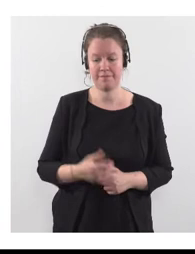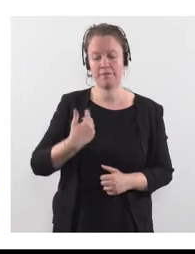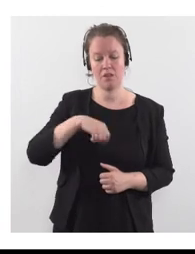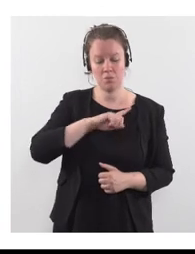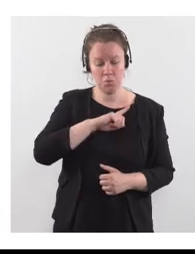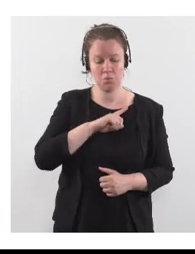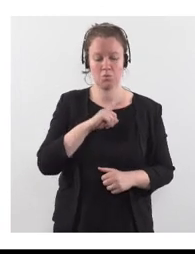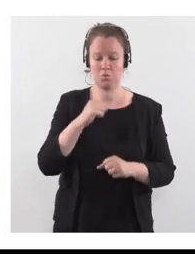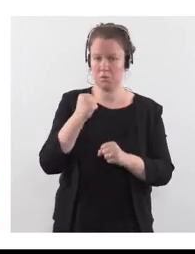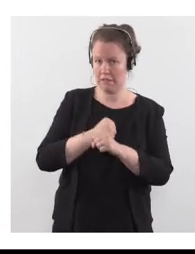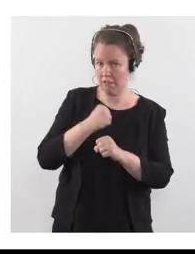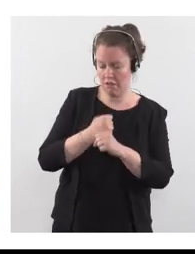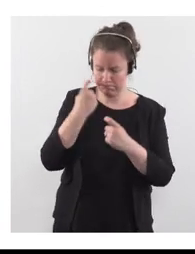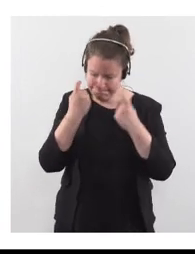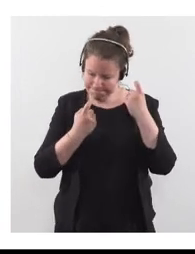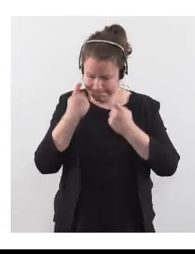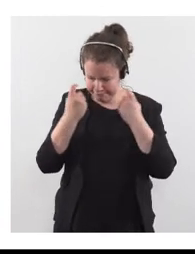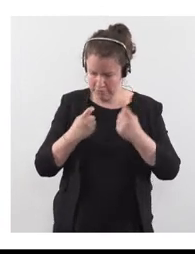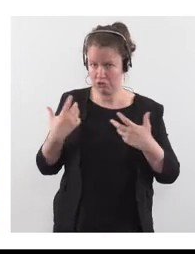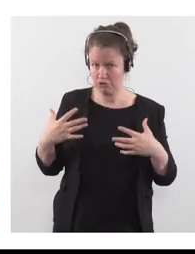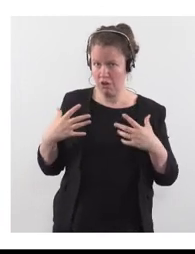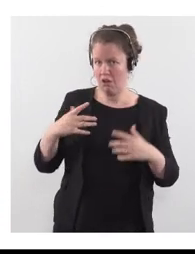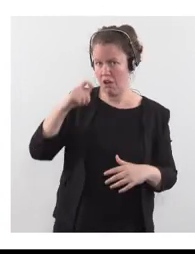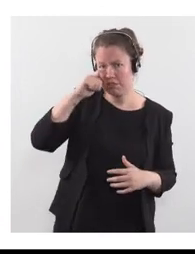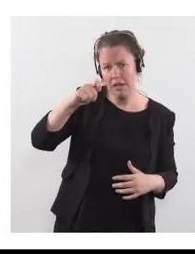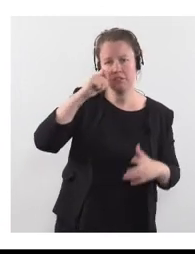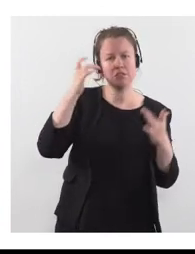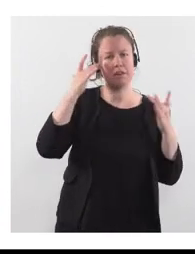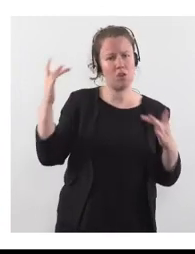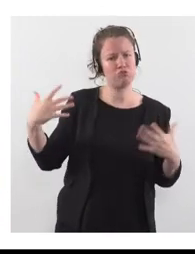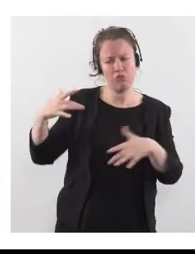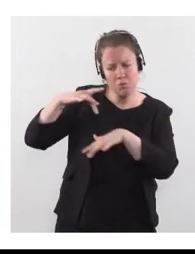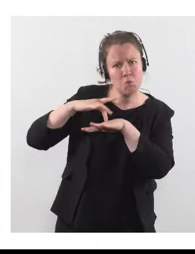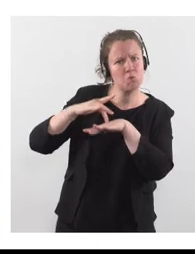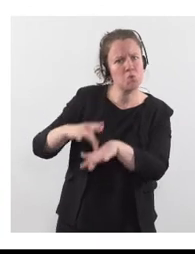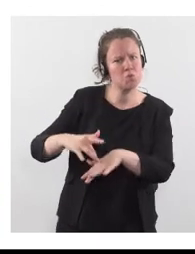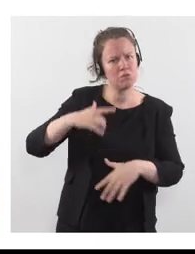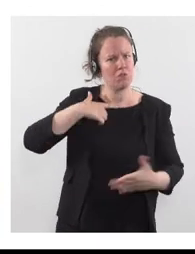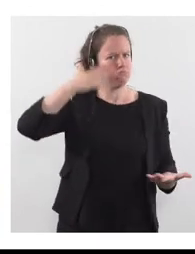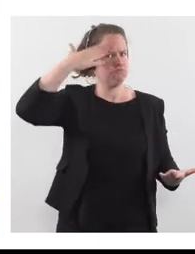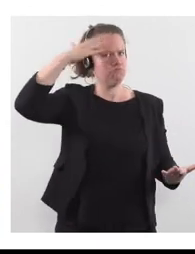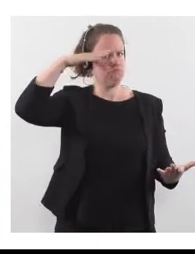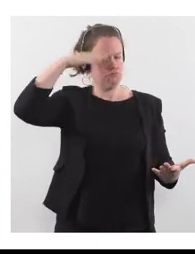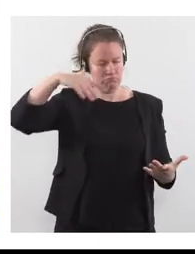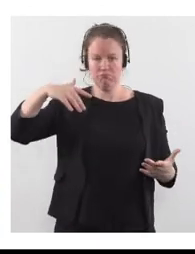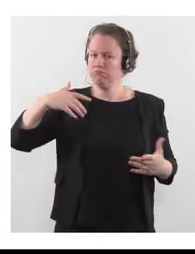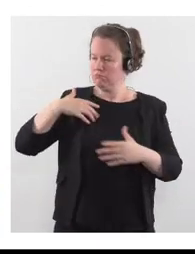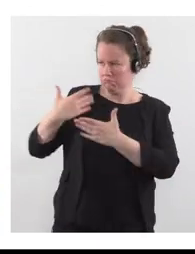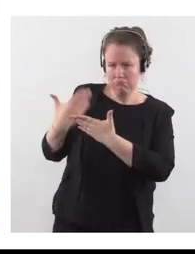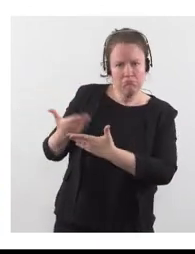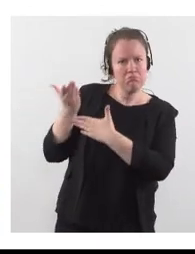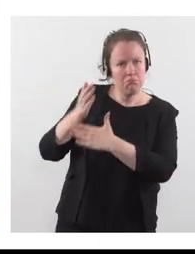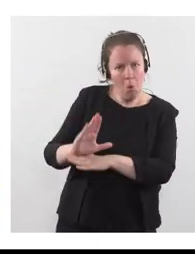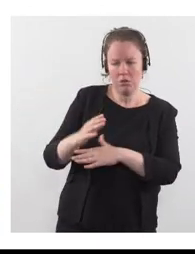toute notre expertise, notre expérience qui avait été accumulée avec les autres cas précédents. Nous avons dit que les demandeurs